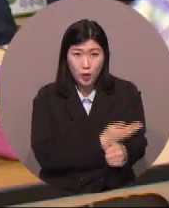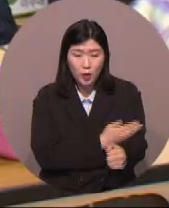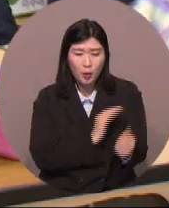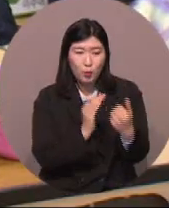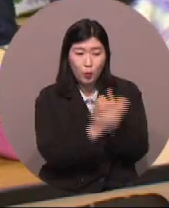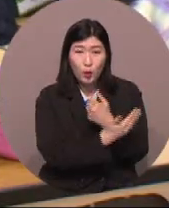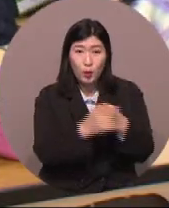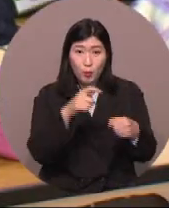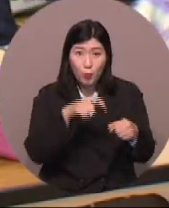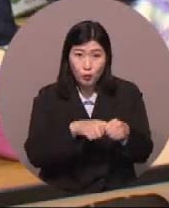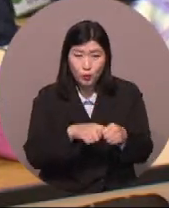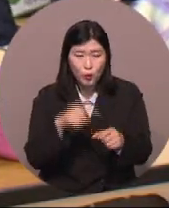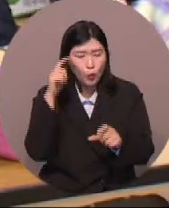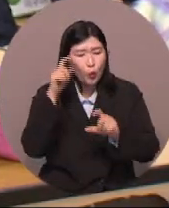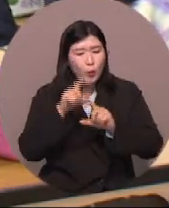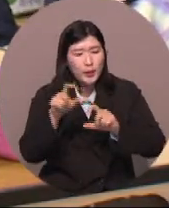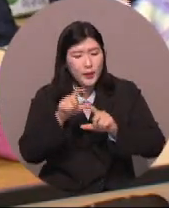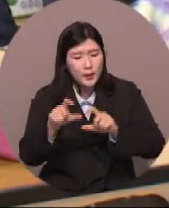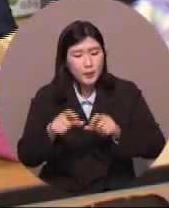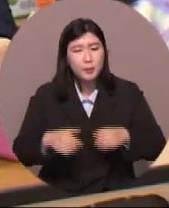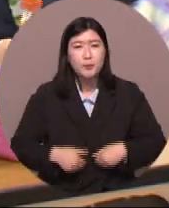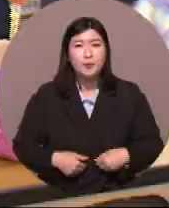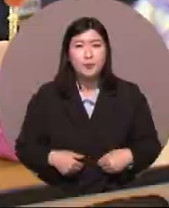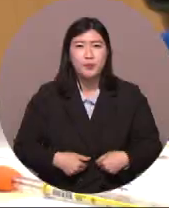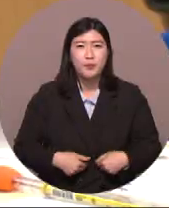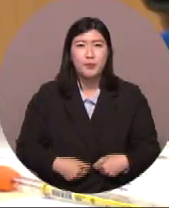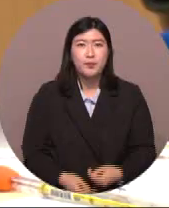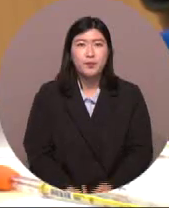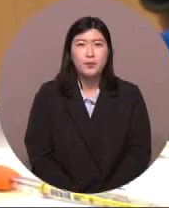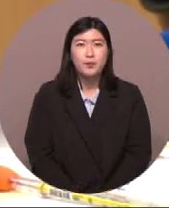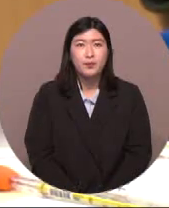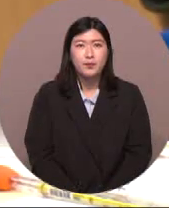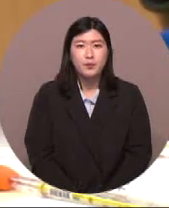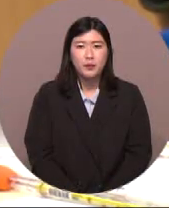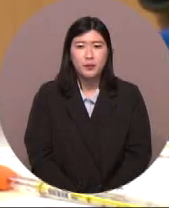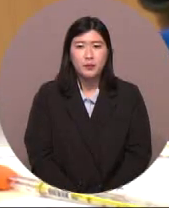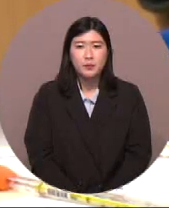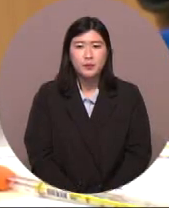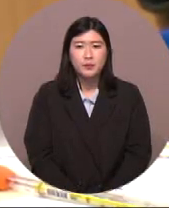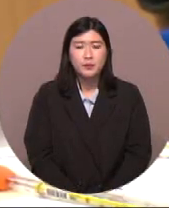근본적인 고민이 필요해 보입니다. MBC 뉴스 조형찬입니다.